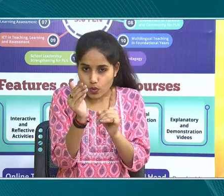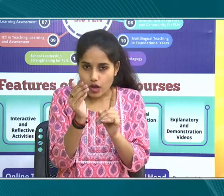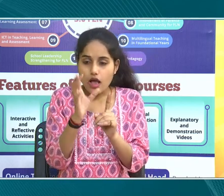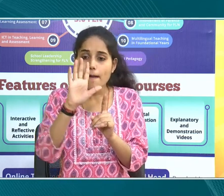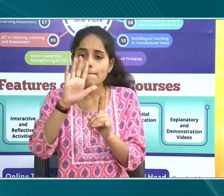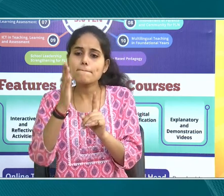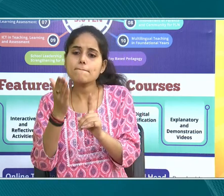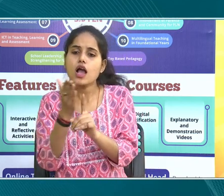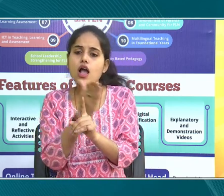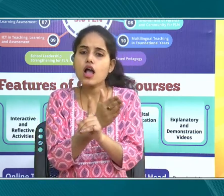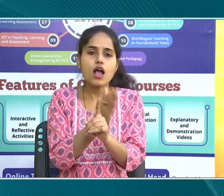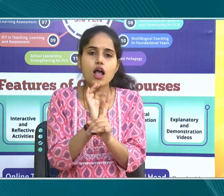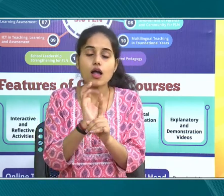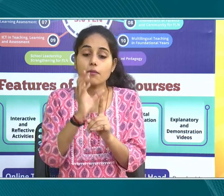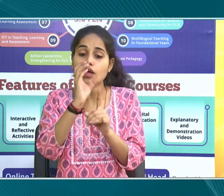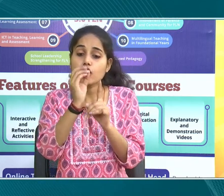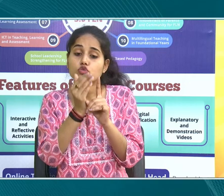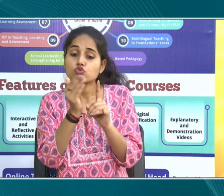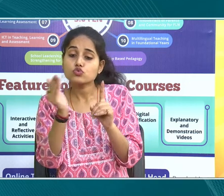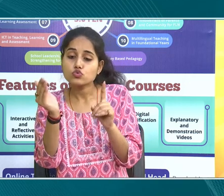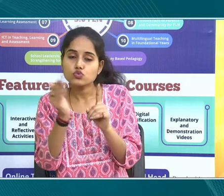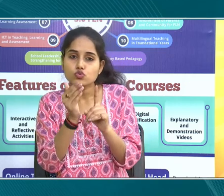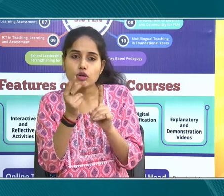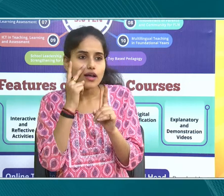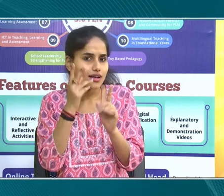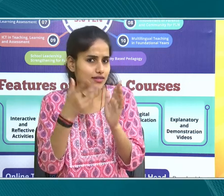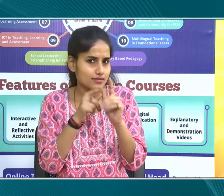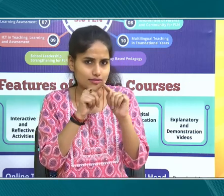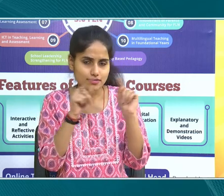पंच के पीछे जो जीरो की तरफ था